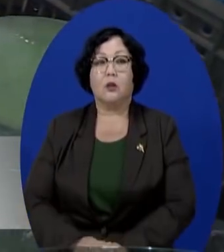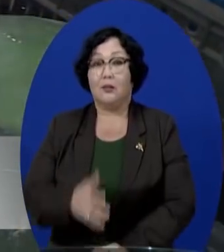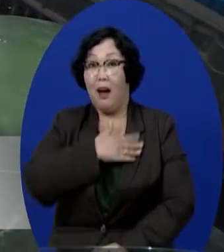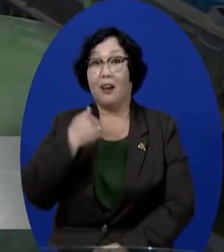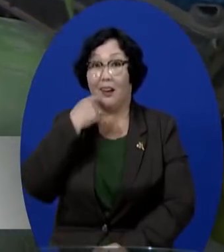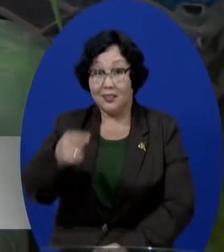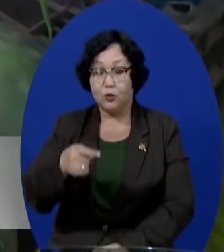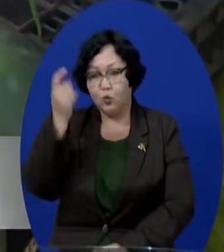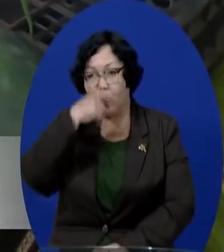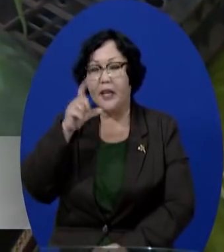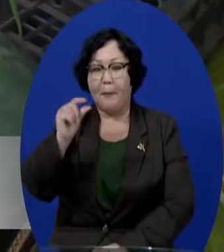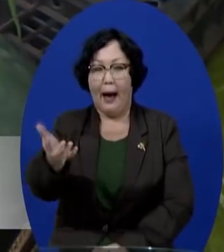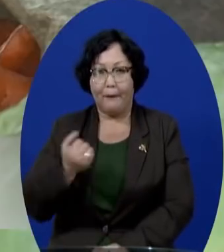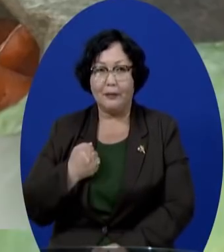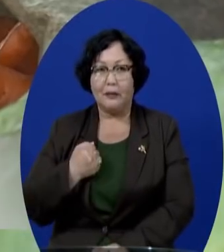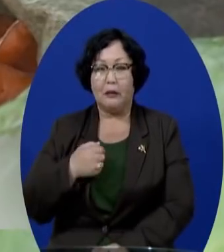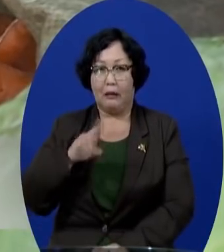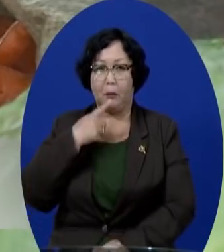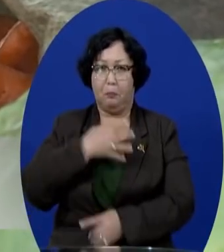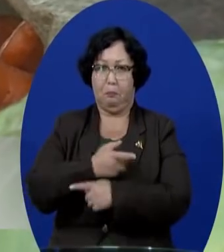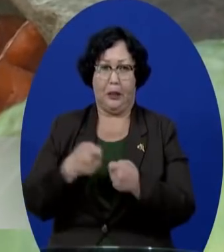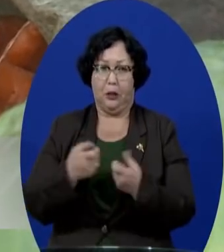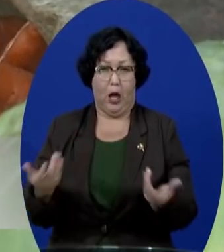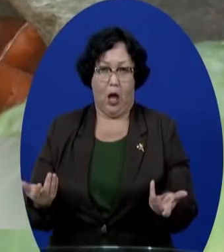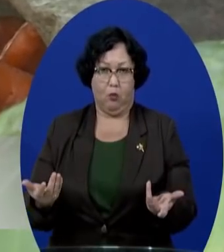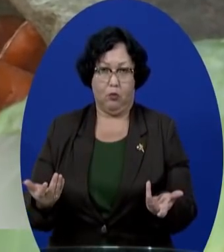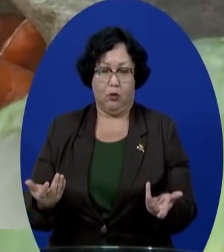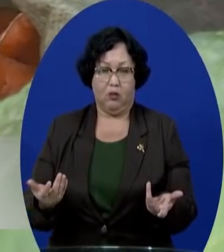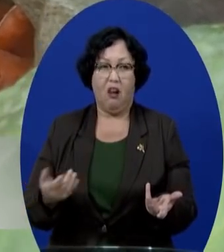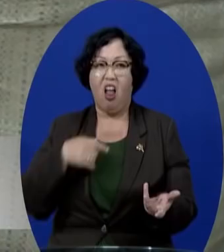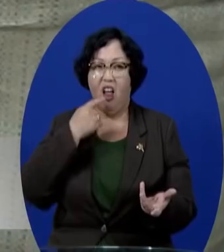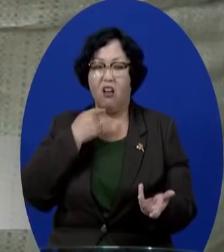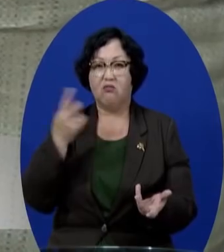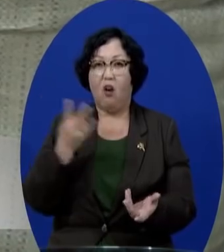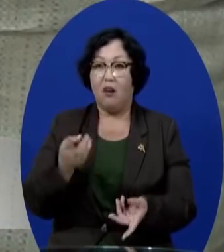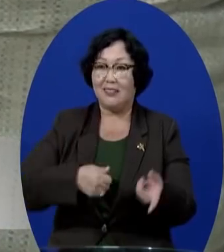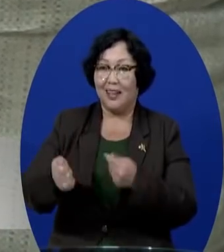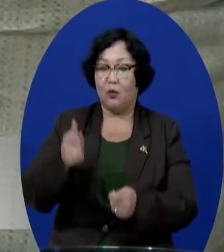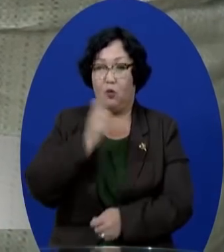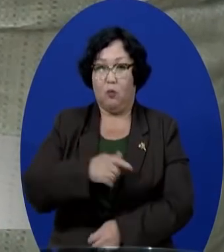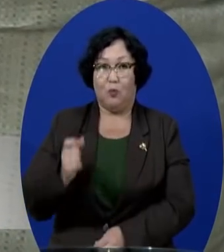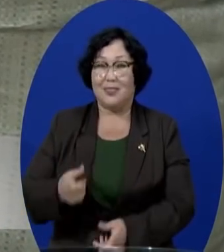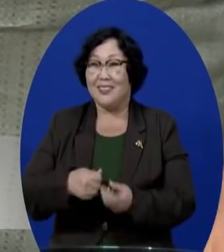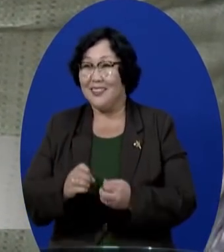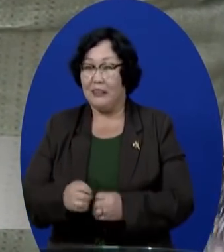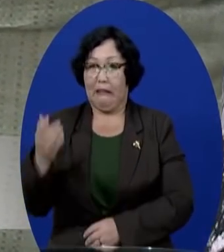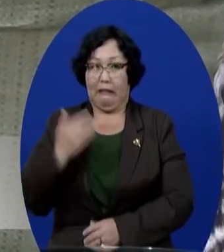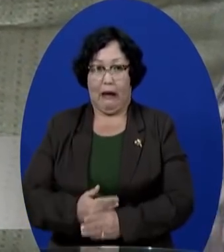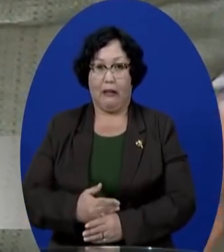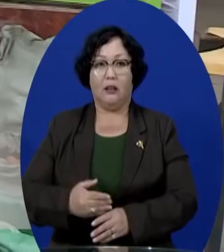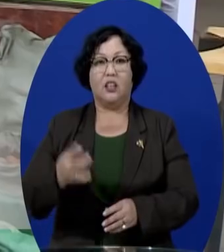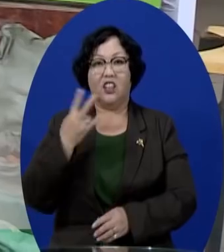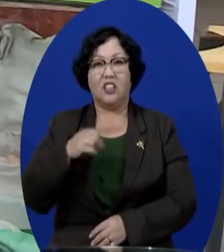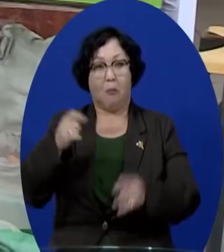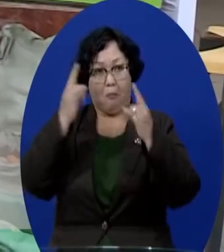засгаас халамж нэхэлгүй өөрийн хөдөлмөрөөр тарж ургуулсан ногоогоо зарах боломж хомс байна гэж ногоочд ярьж байна. Нийслэлээс нэгдсэн журмаар асар гаргаж өгсөн